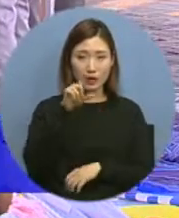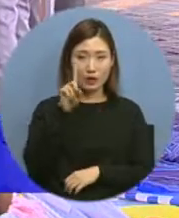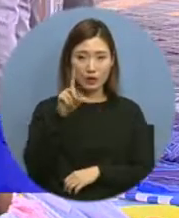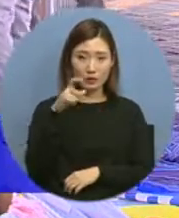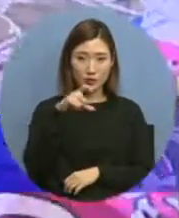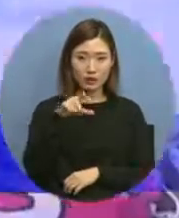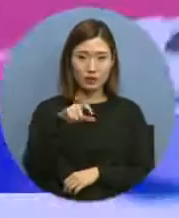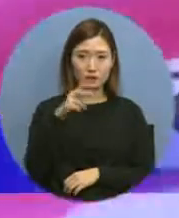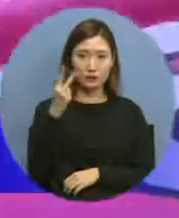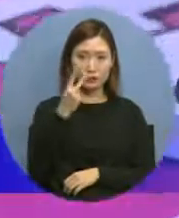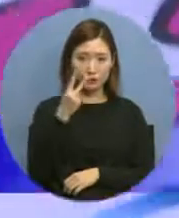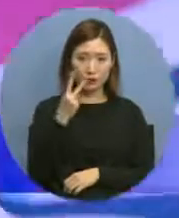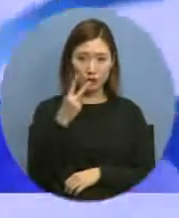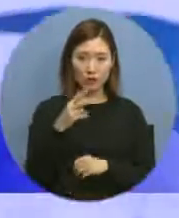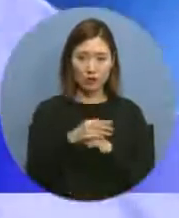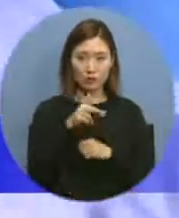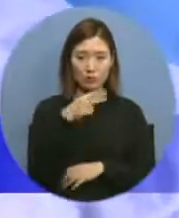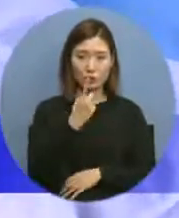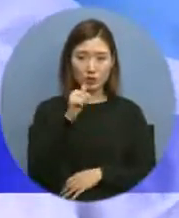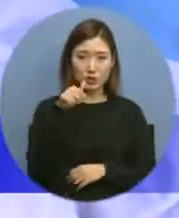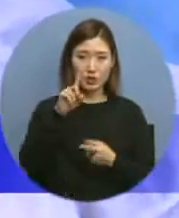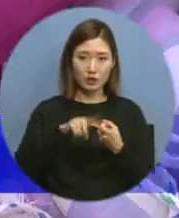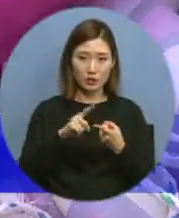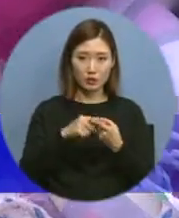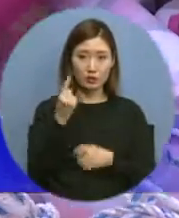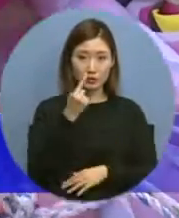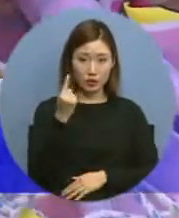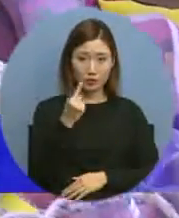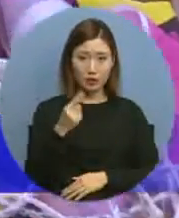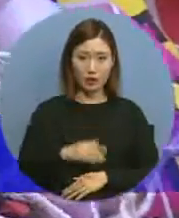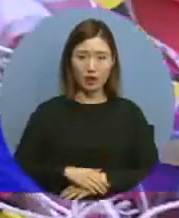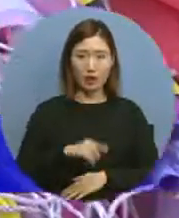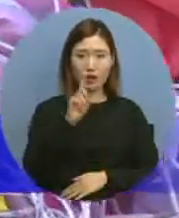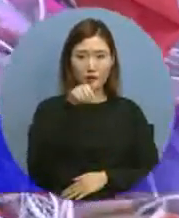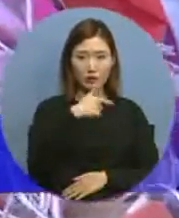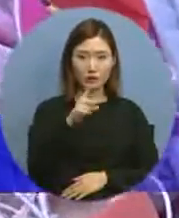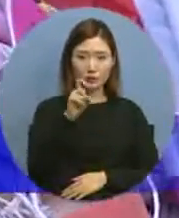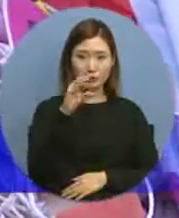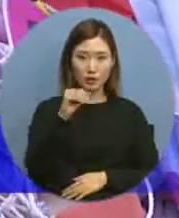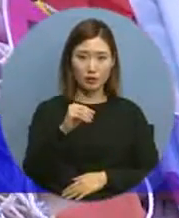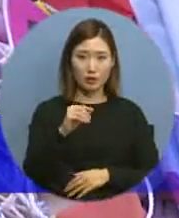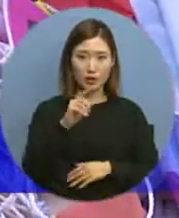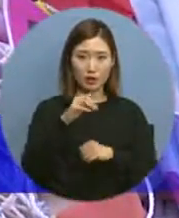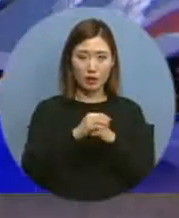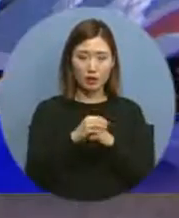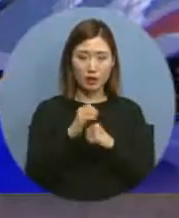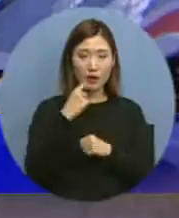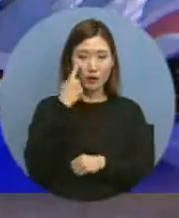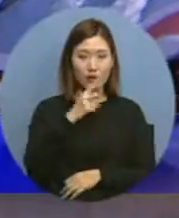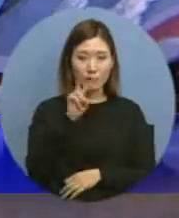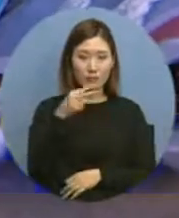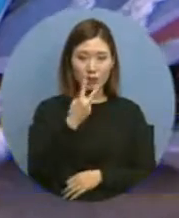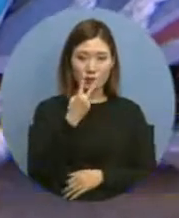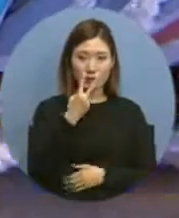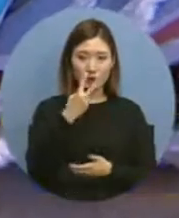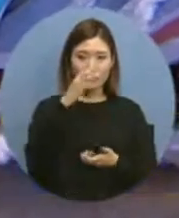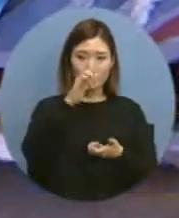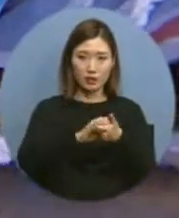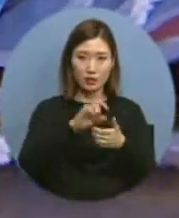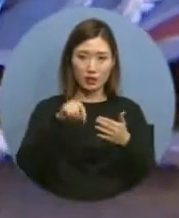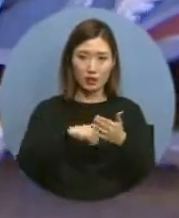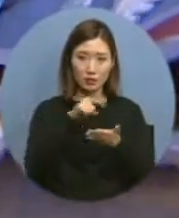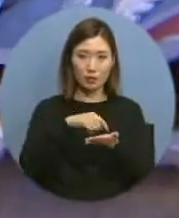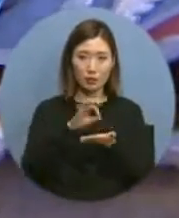2,000원, 족자형 현수막의 경우 1,000원을 받습니다. 하루 10만 원, 한달 200만 원 한도 내에서 보상 비용을 받을